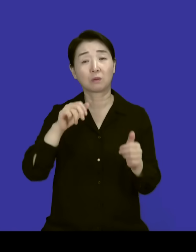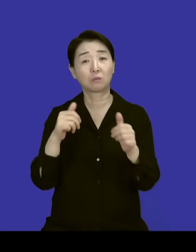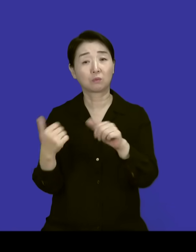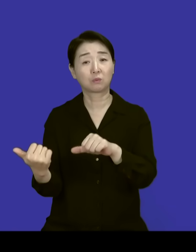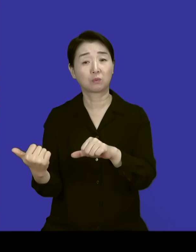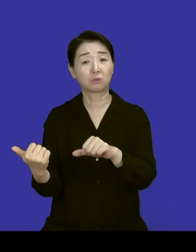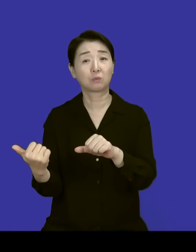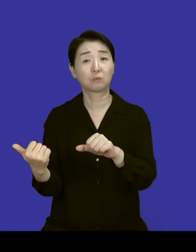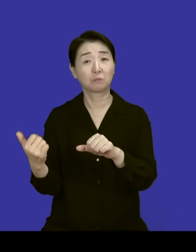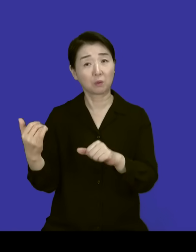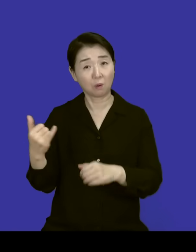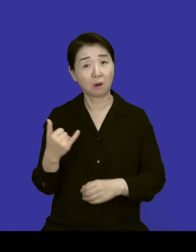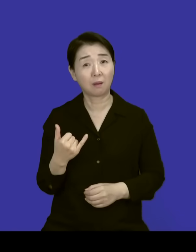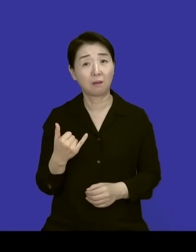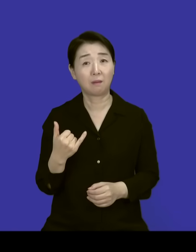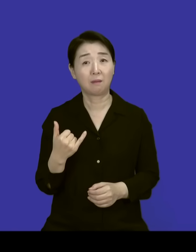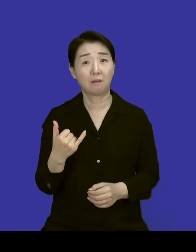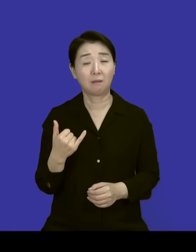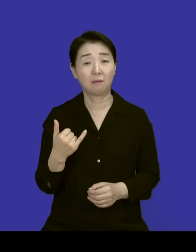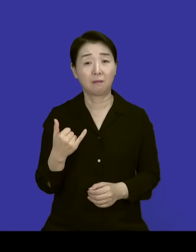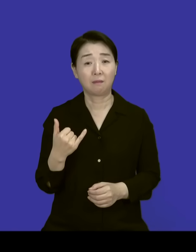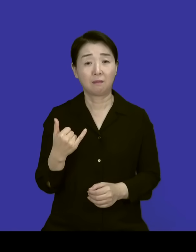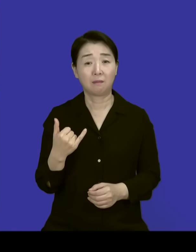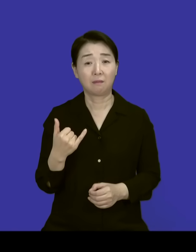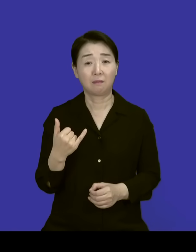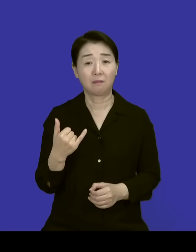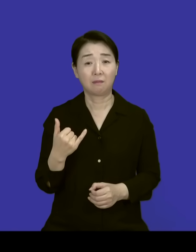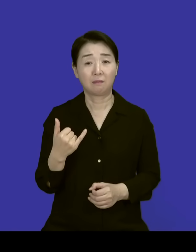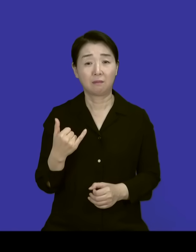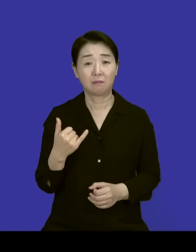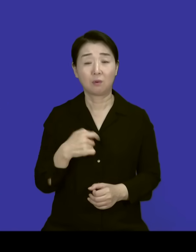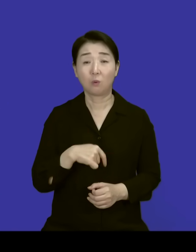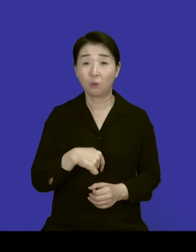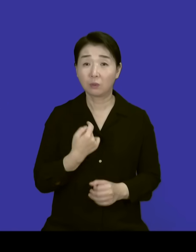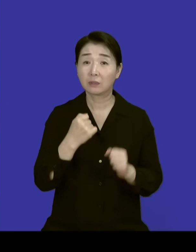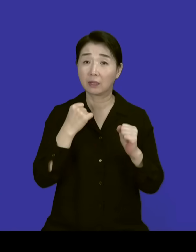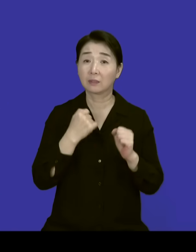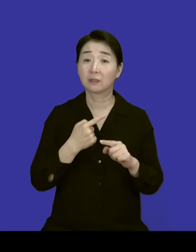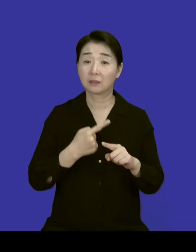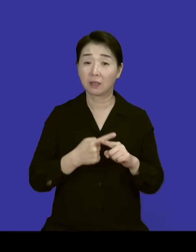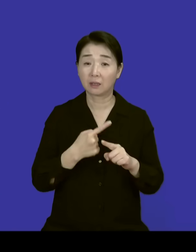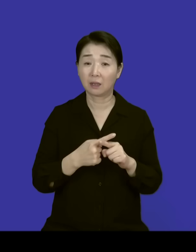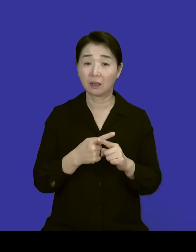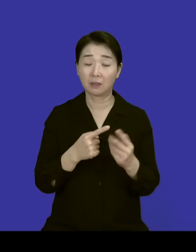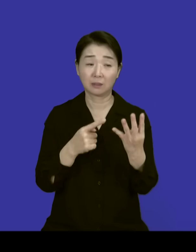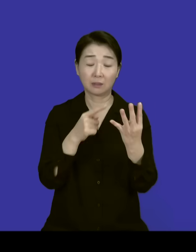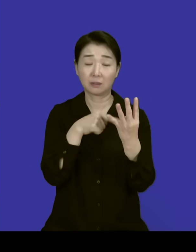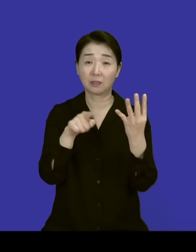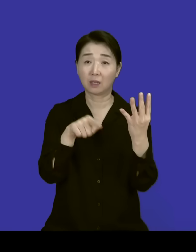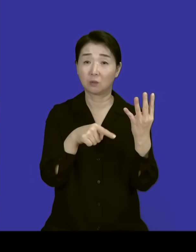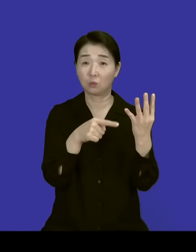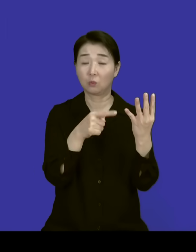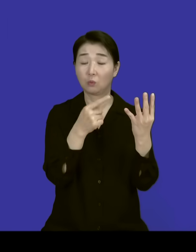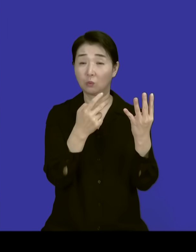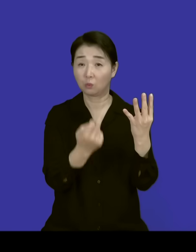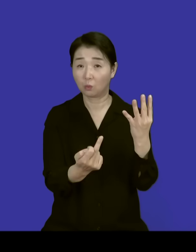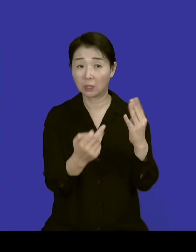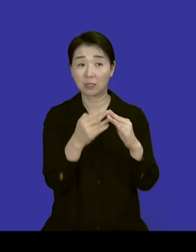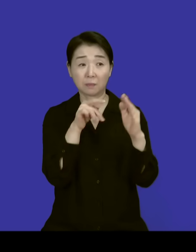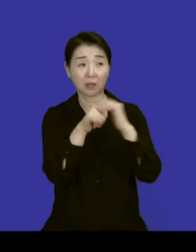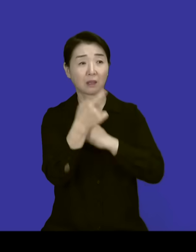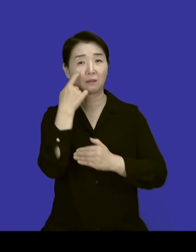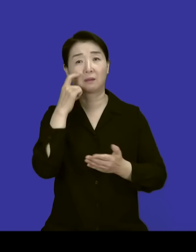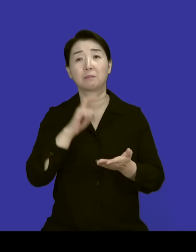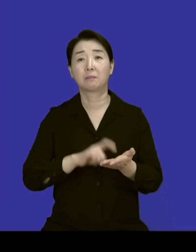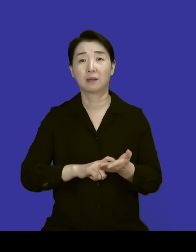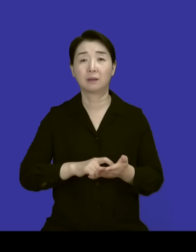돌아가셨다는 연락을 받고 그것도 혼자 홀짝 계시다가 네 사촌 동생이 집에 갔다가